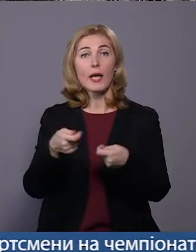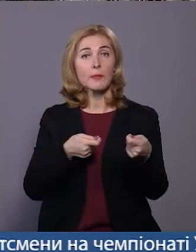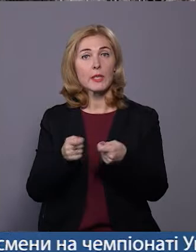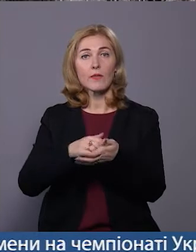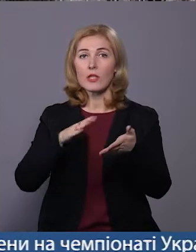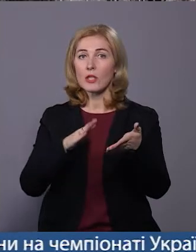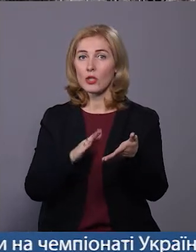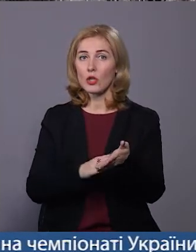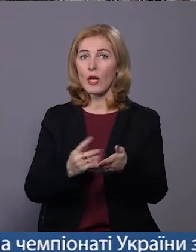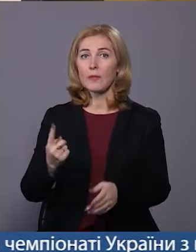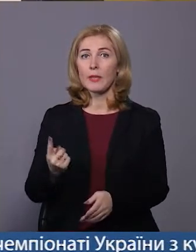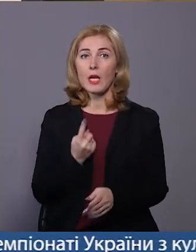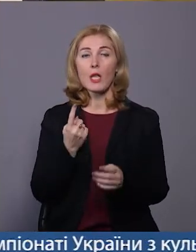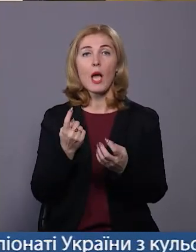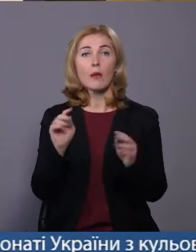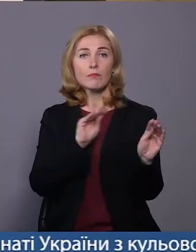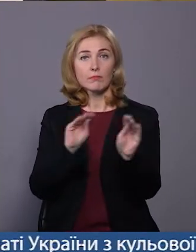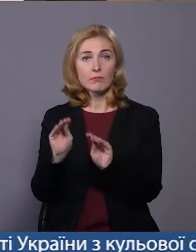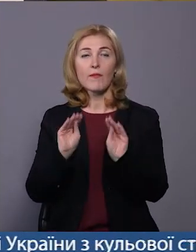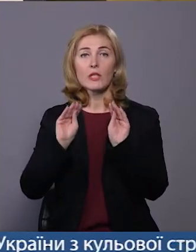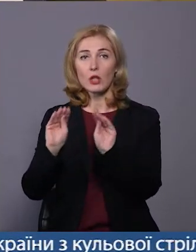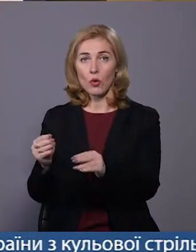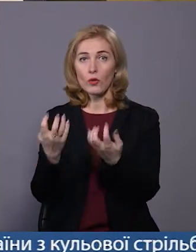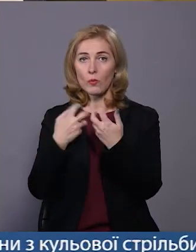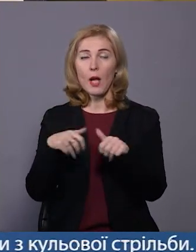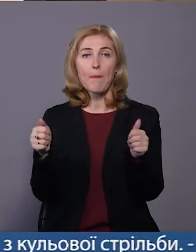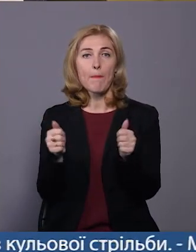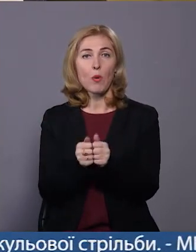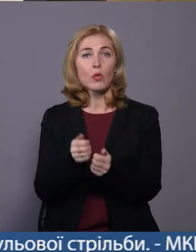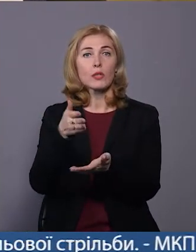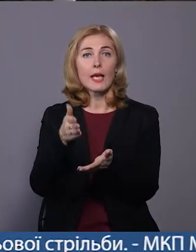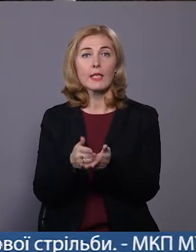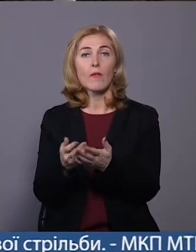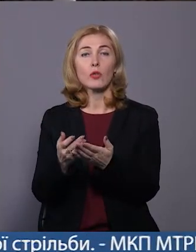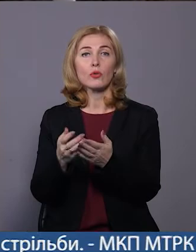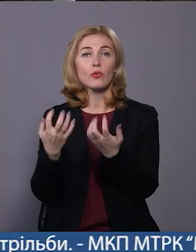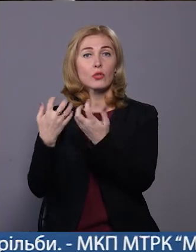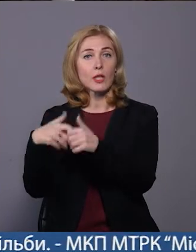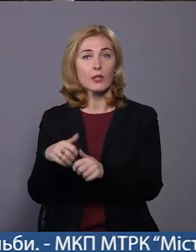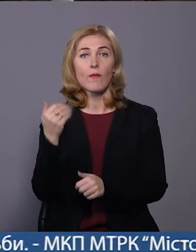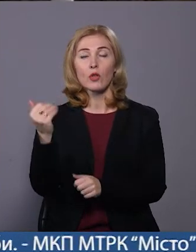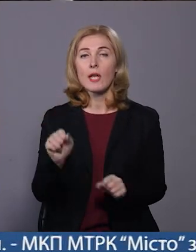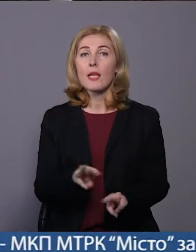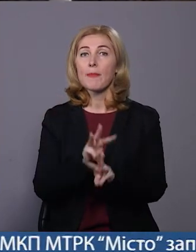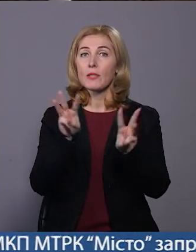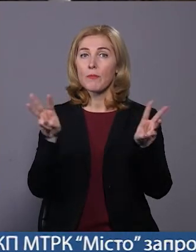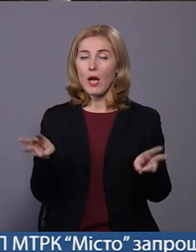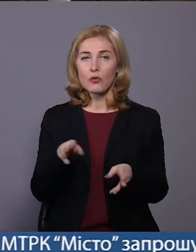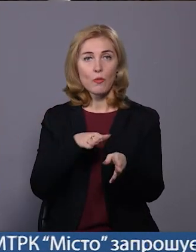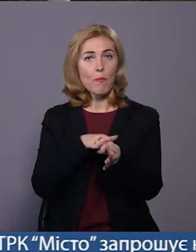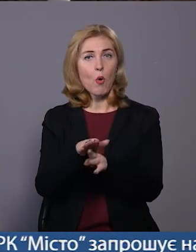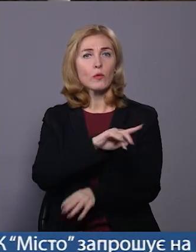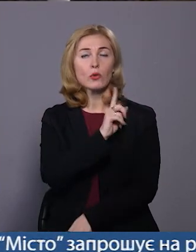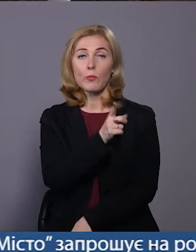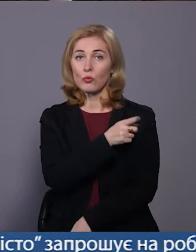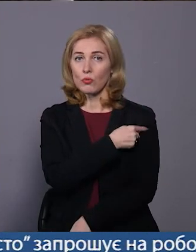визначають підрядника монтажних робіт. Встановлять обладнання поруч із наявною станцією. Вона забезпечує повною